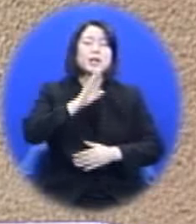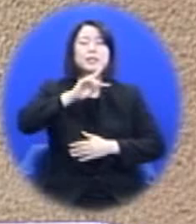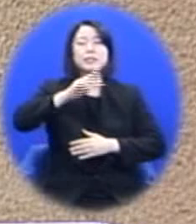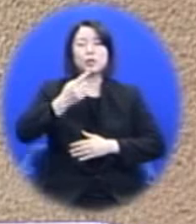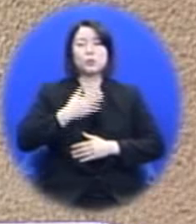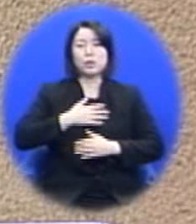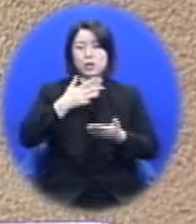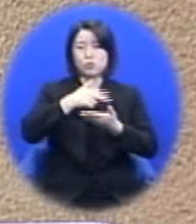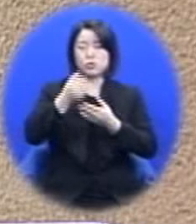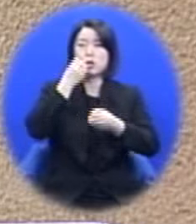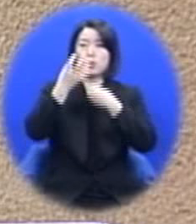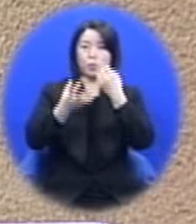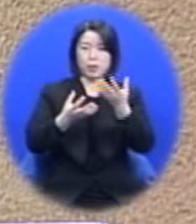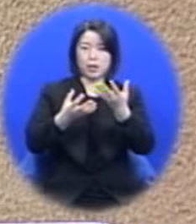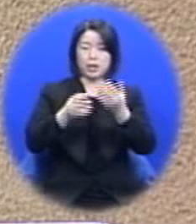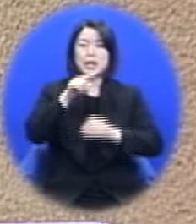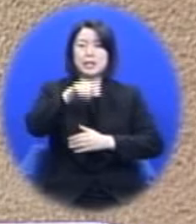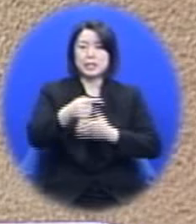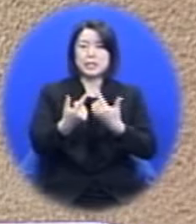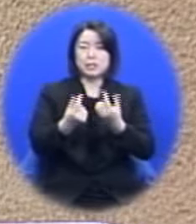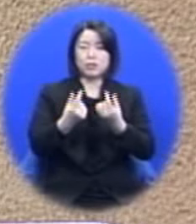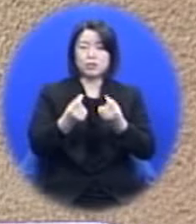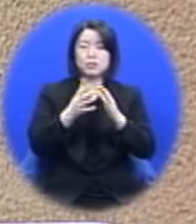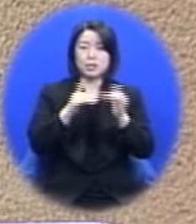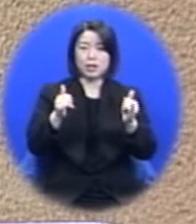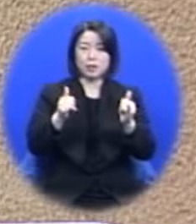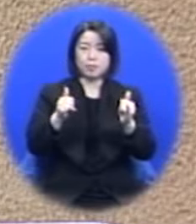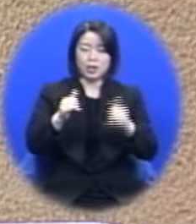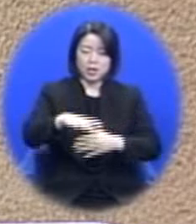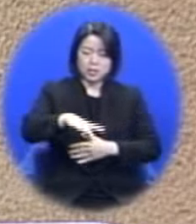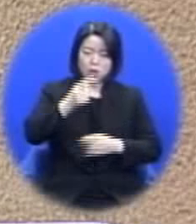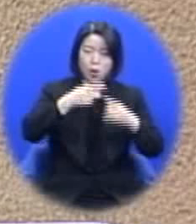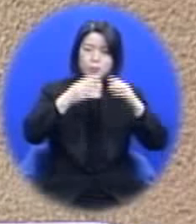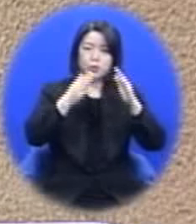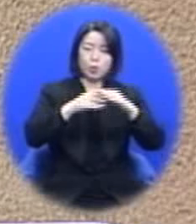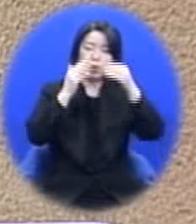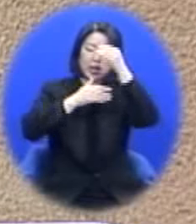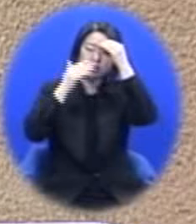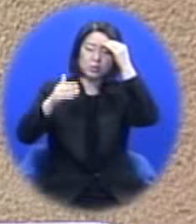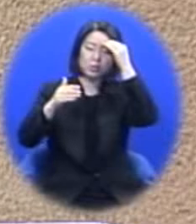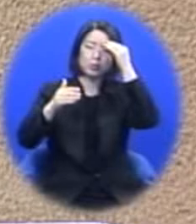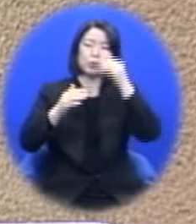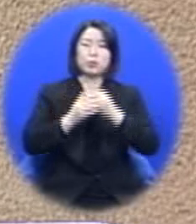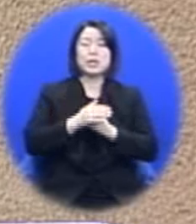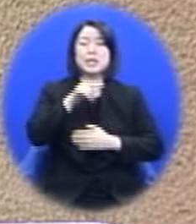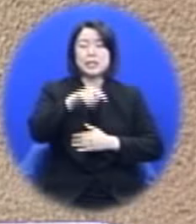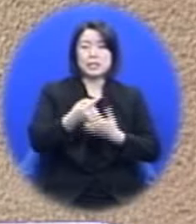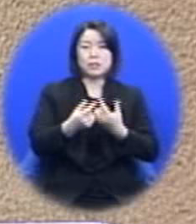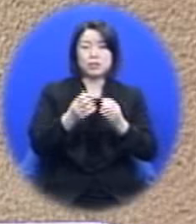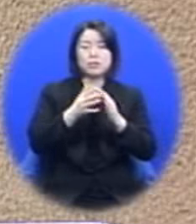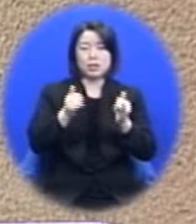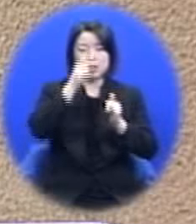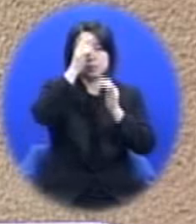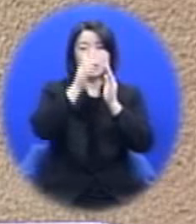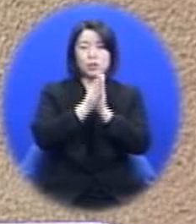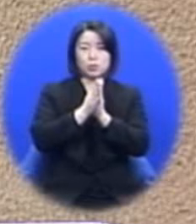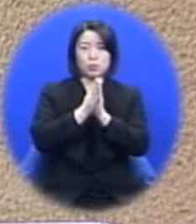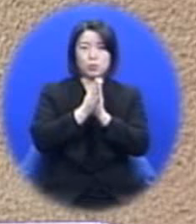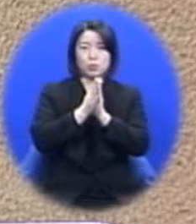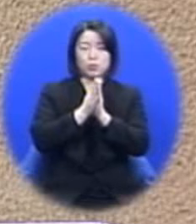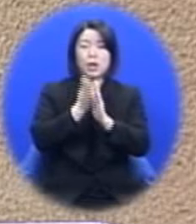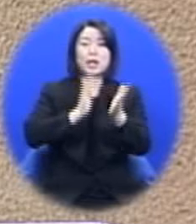이런 사람들, 이게 초대교회 성도들이었어요. 그런 성도들의 기도예요. 예수님은